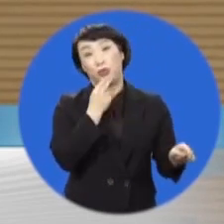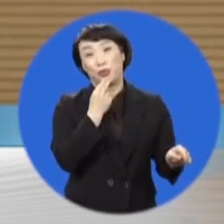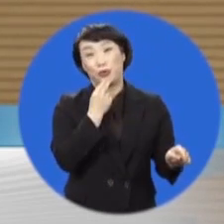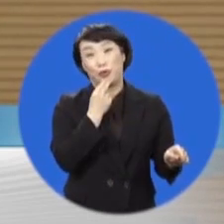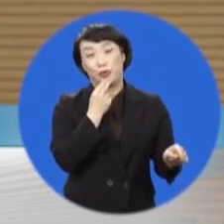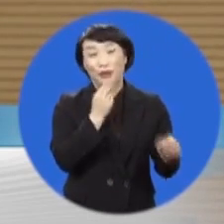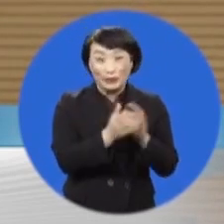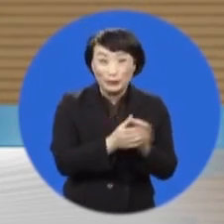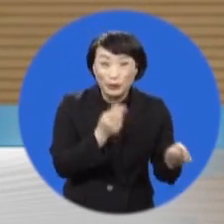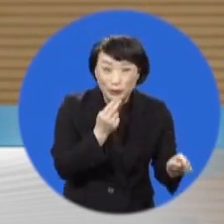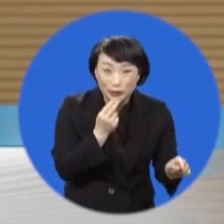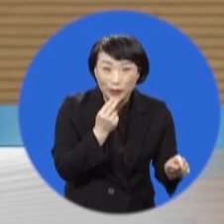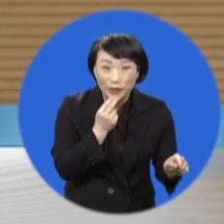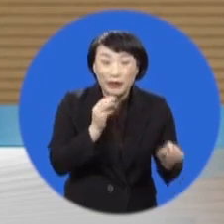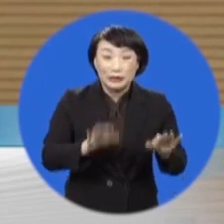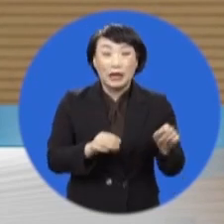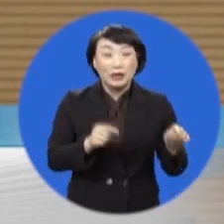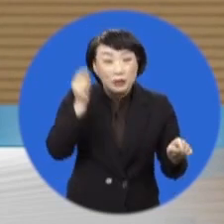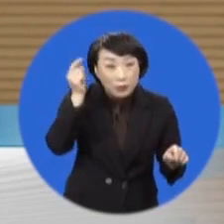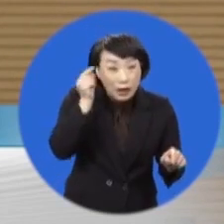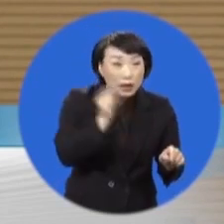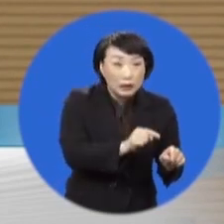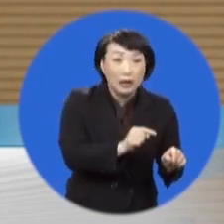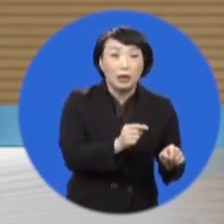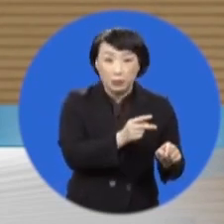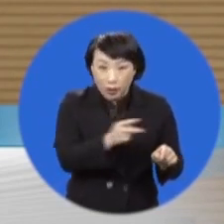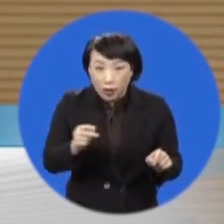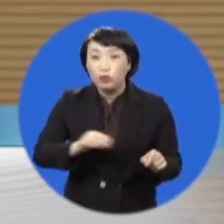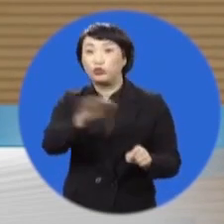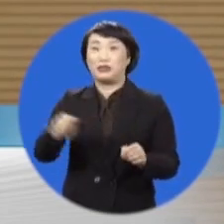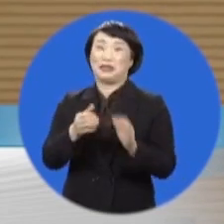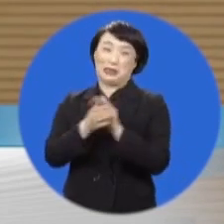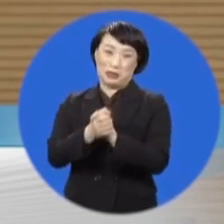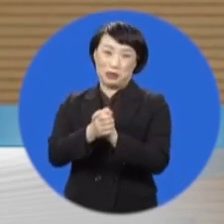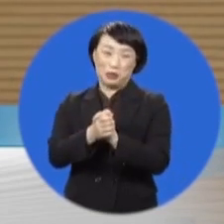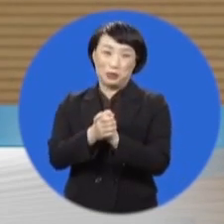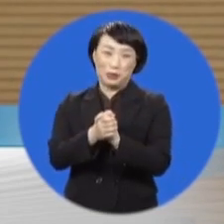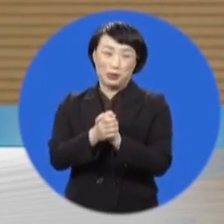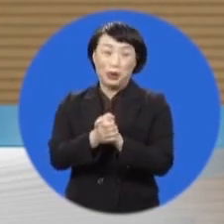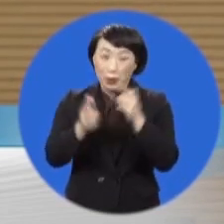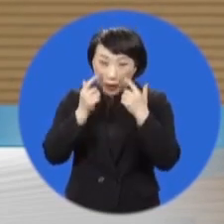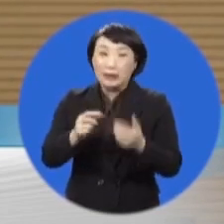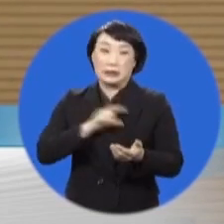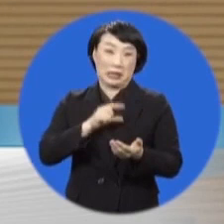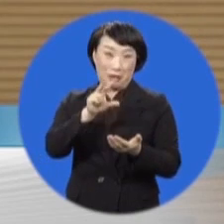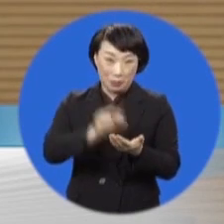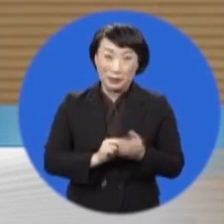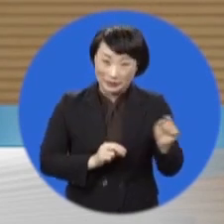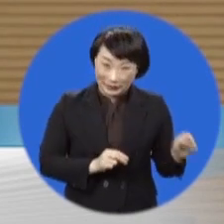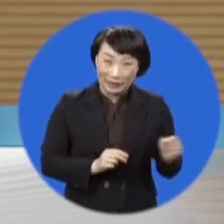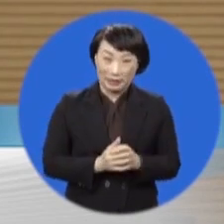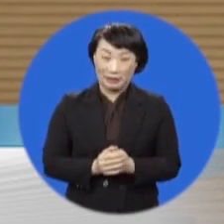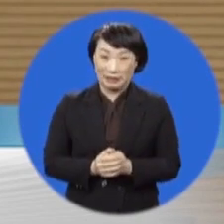키 도안 0 바로 9 부쉬 뭐냐 우리의 기도와 r3 라는 제목인데